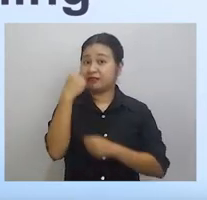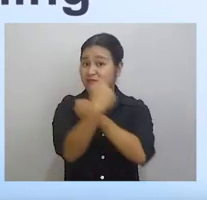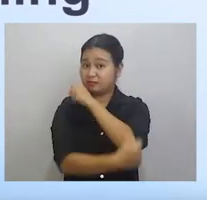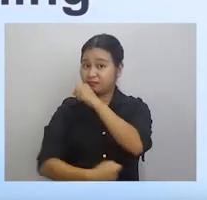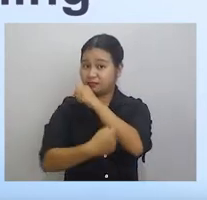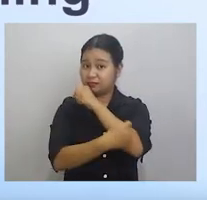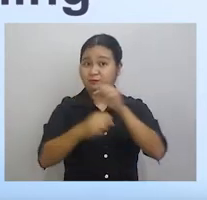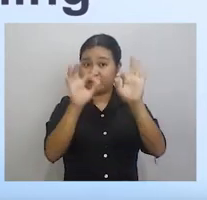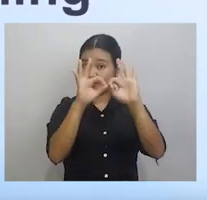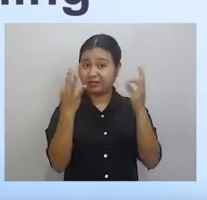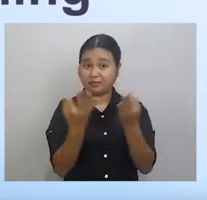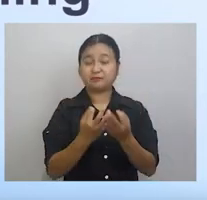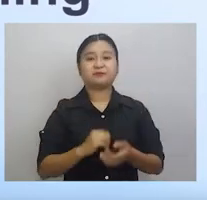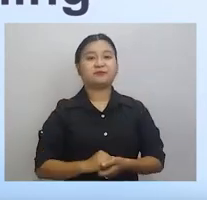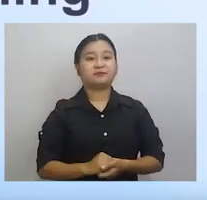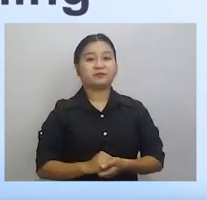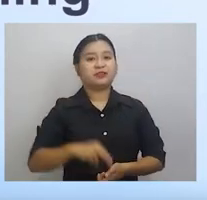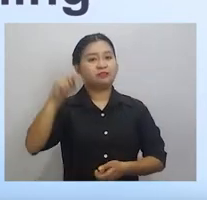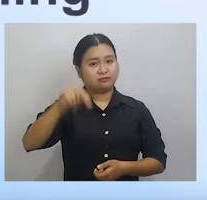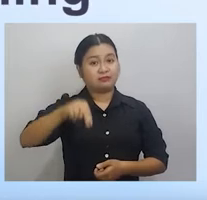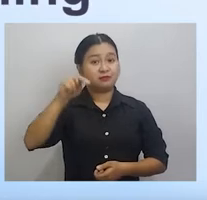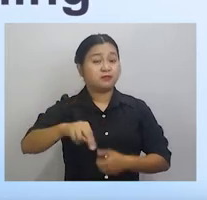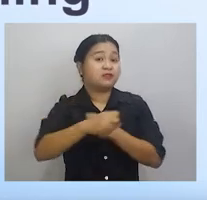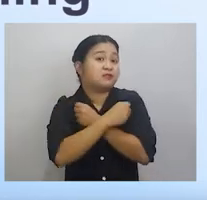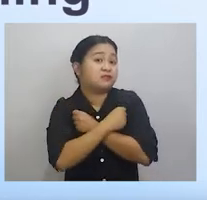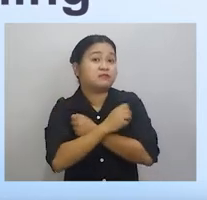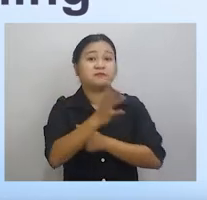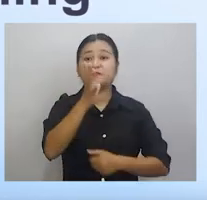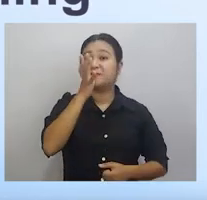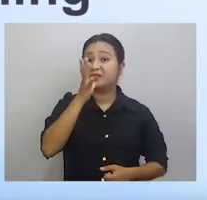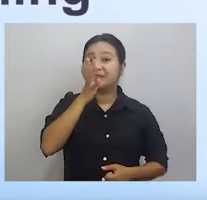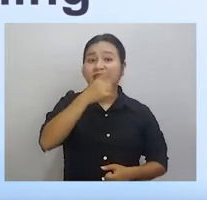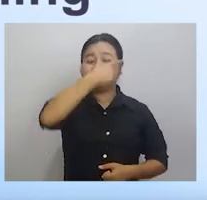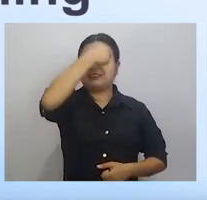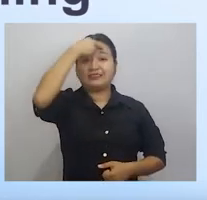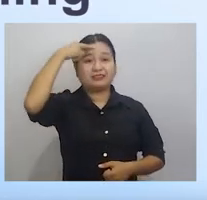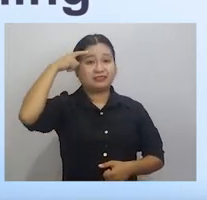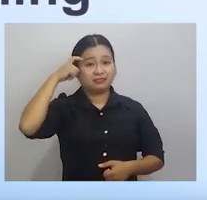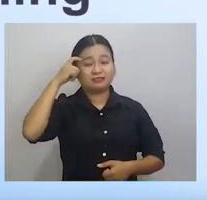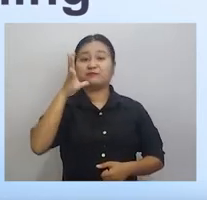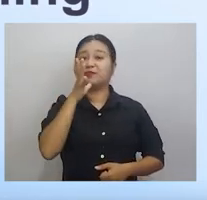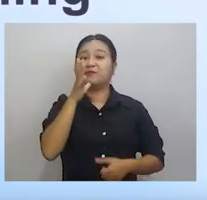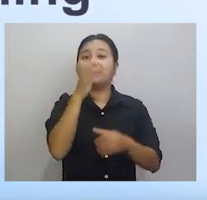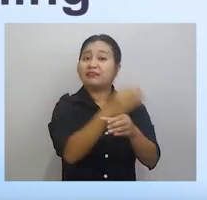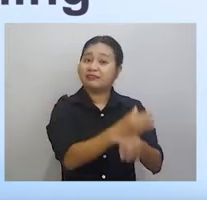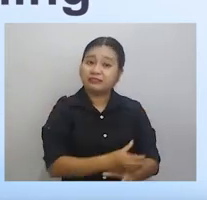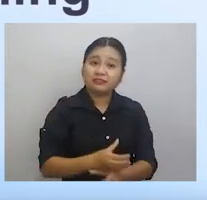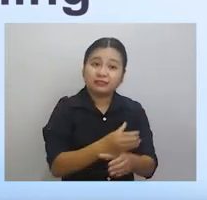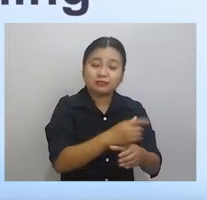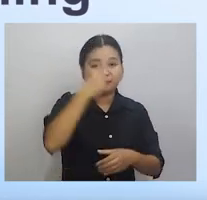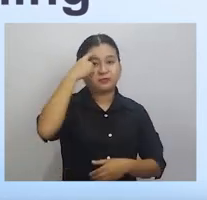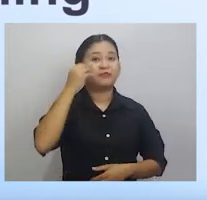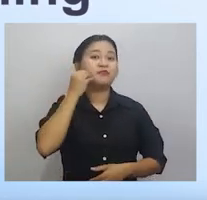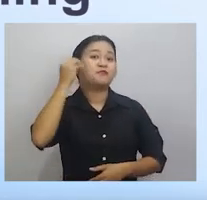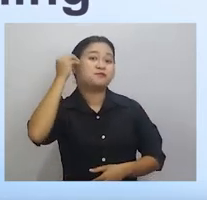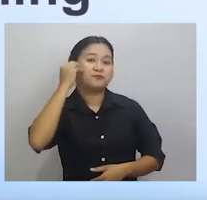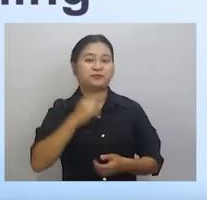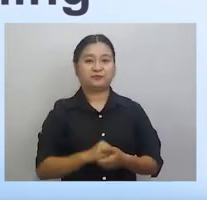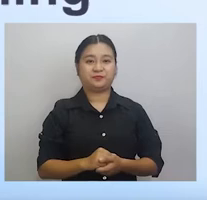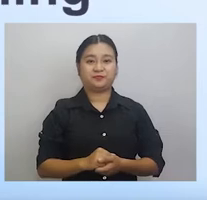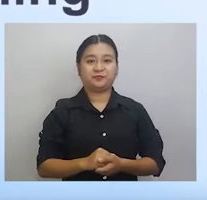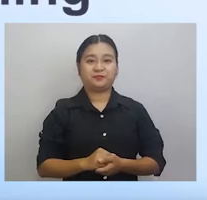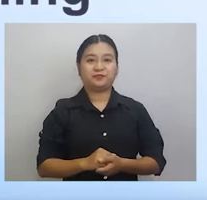ng pamilya? Dapat na mahalin si nanay dahil siya ay nag-aalaga sa bahay.